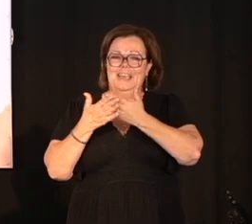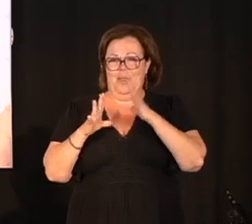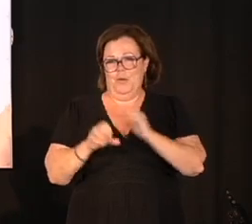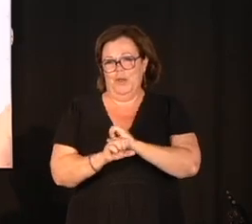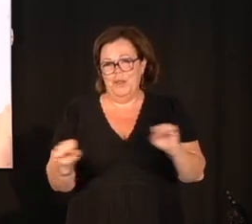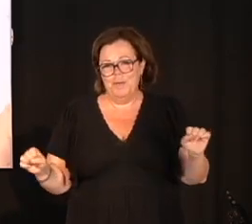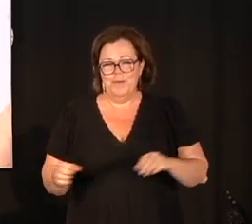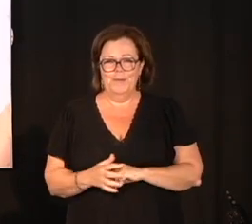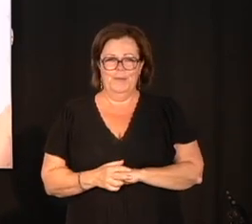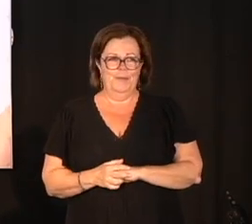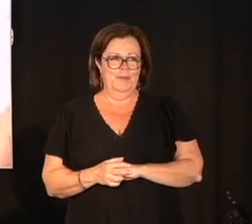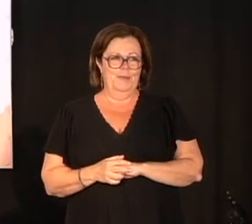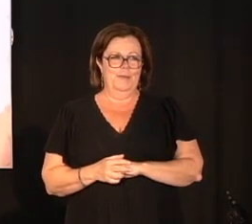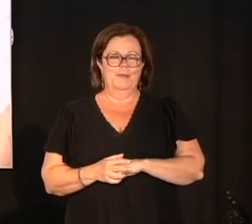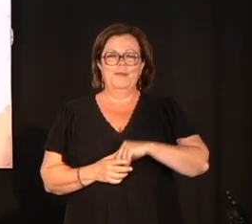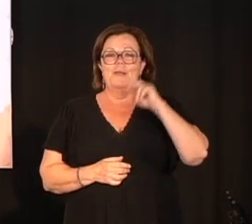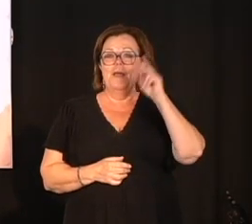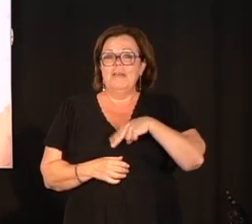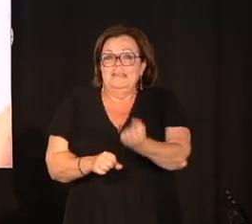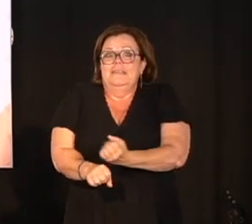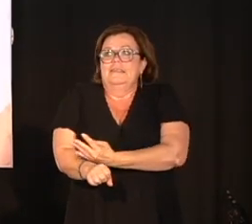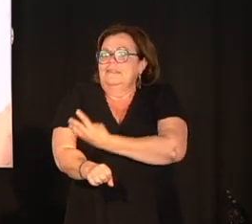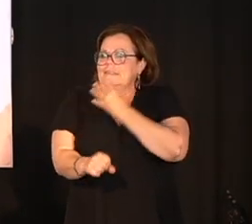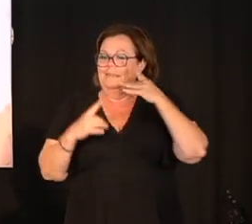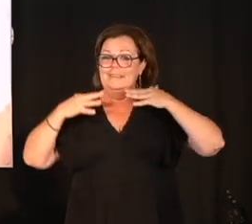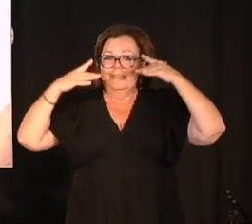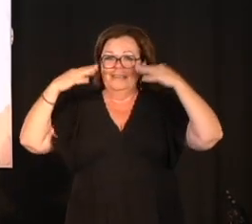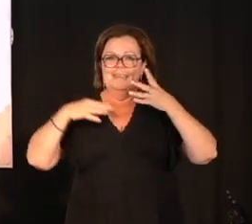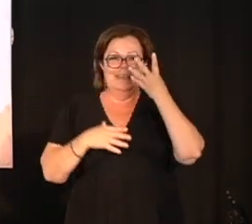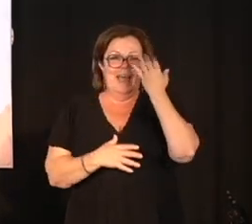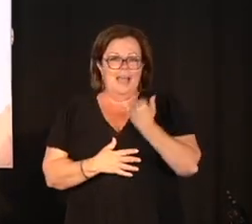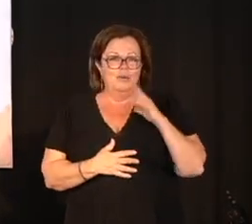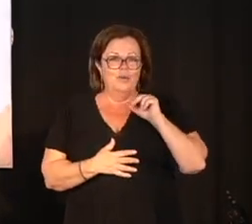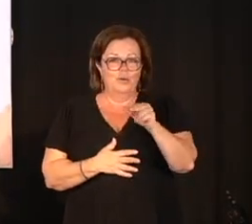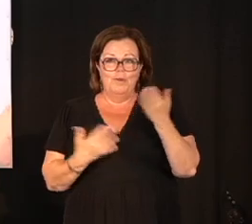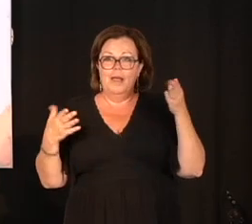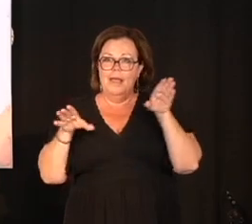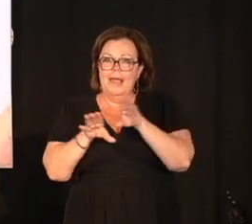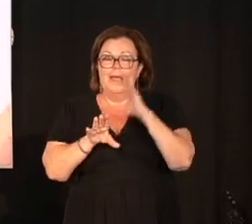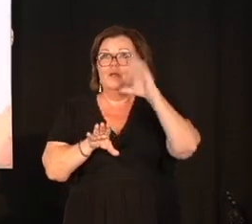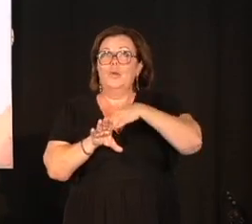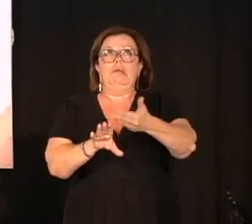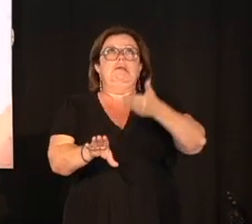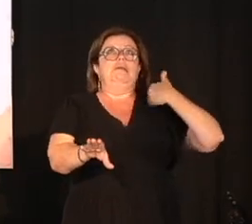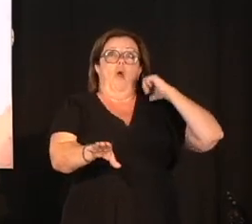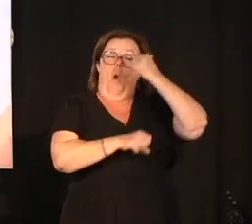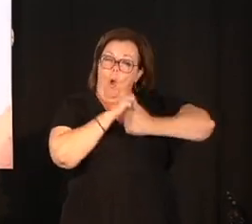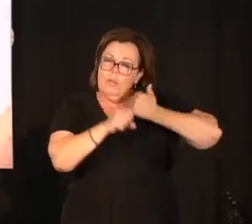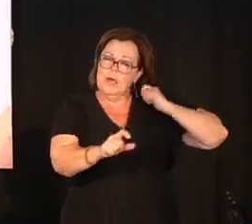Voilà, on est ému de voir déjà fini ces quatre jours qui nous ont mobilisés pendant une année avec beaucoup d'autres.